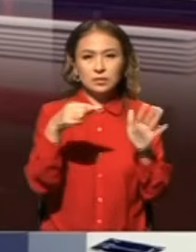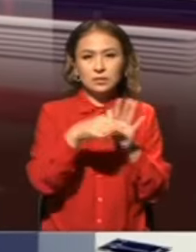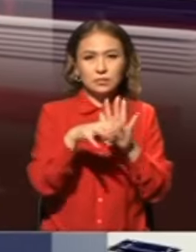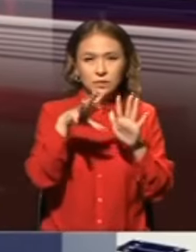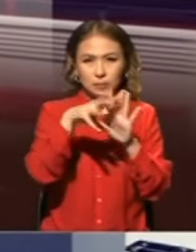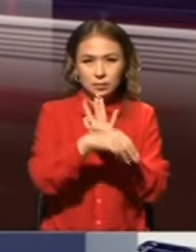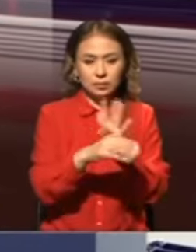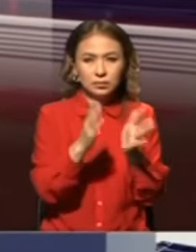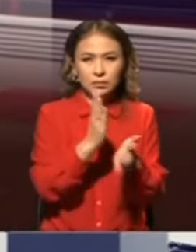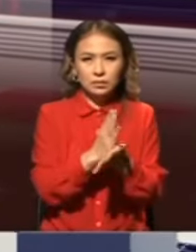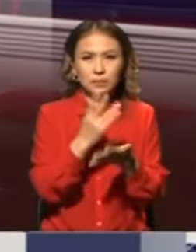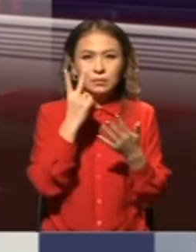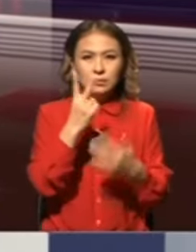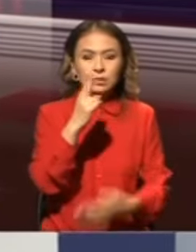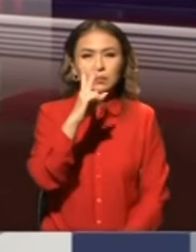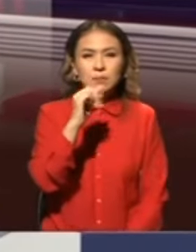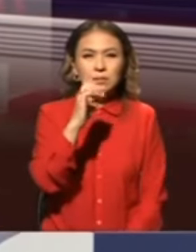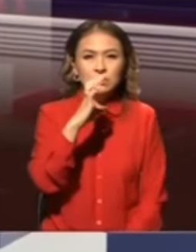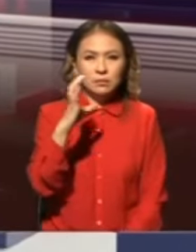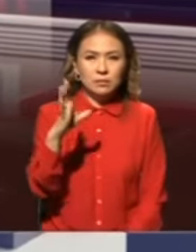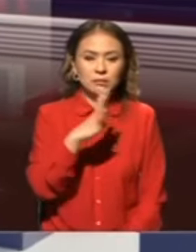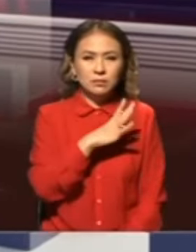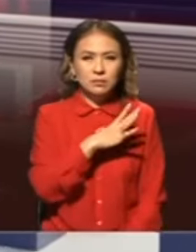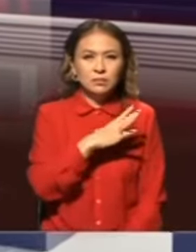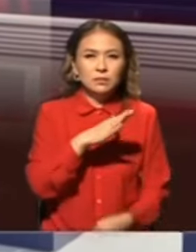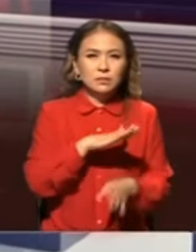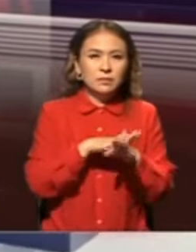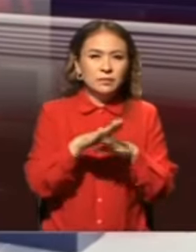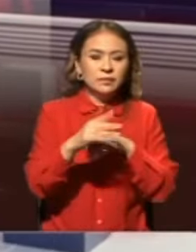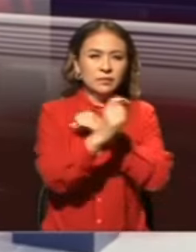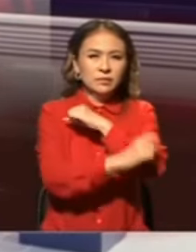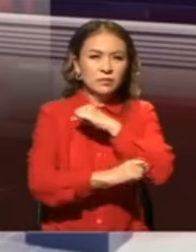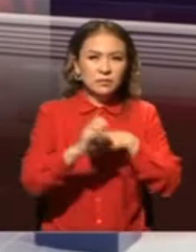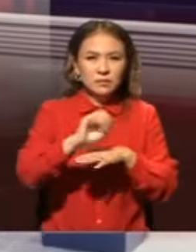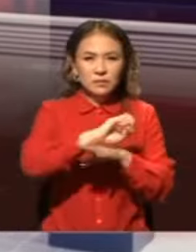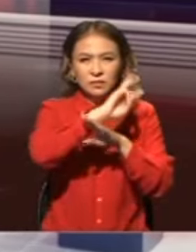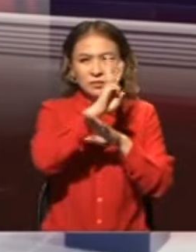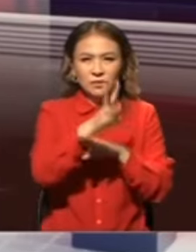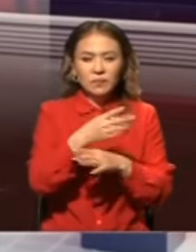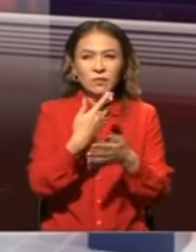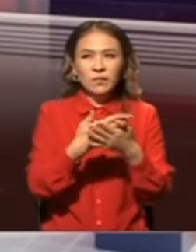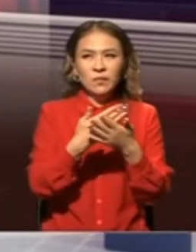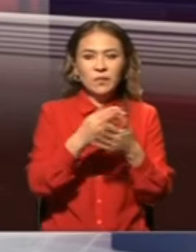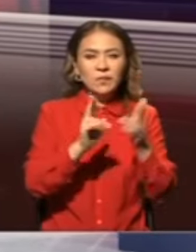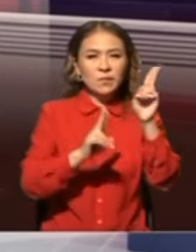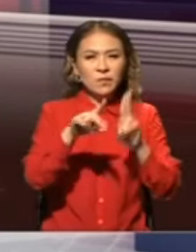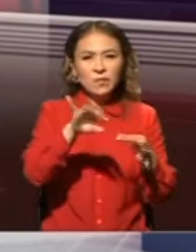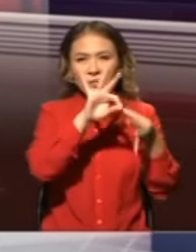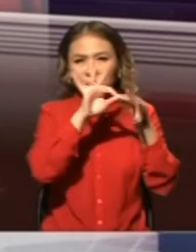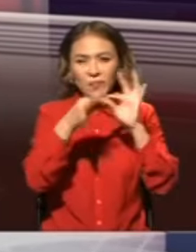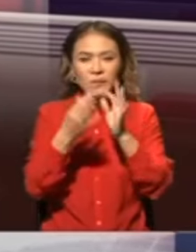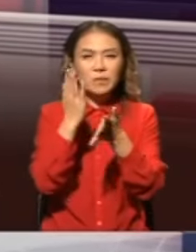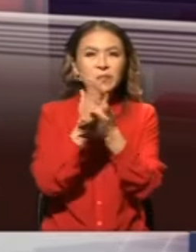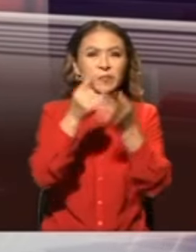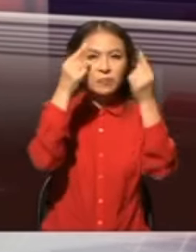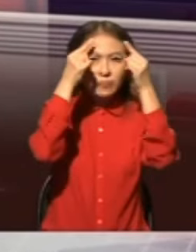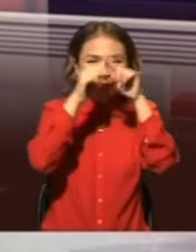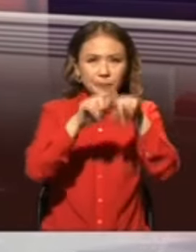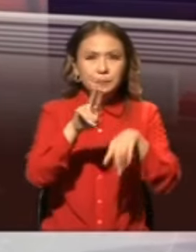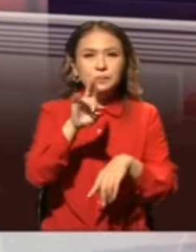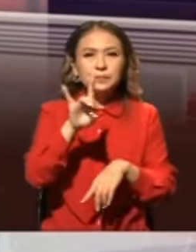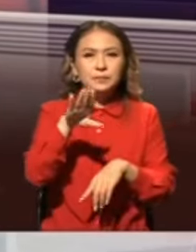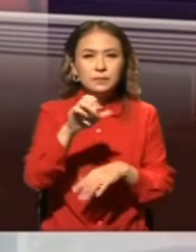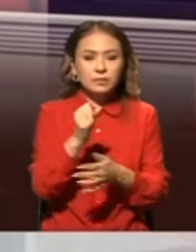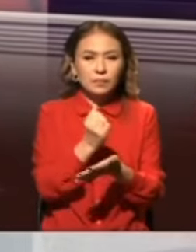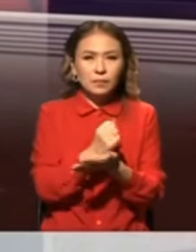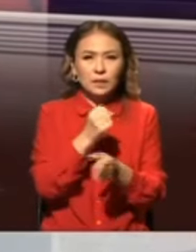кіреді. Екі класта бізде толық материалдармен қамтамасыз етілген, толық методикалық құралдар бар, технологиялық карталар